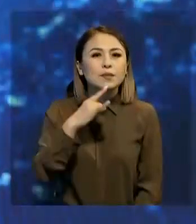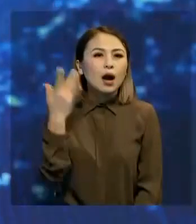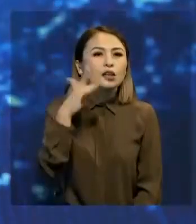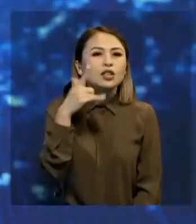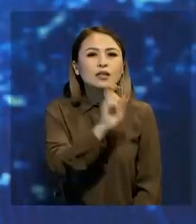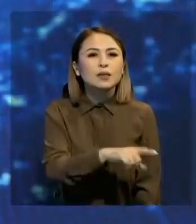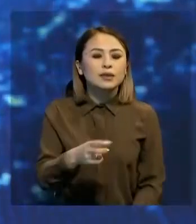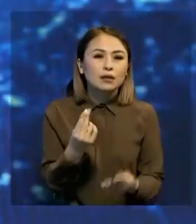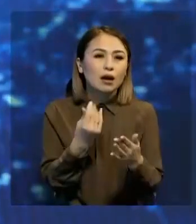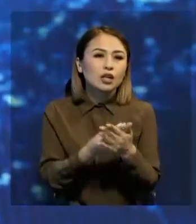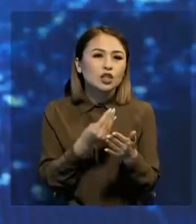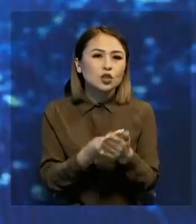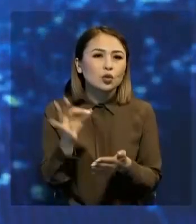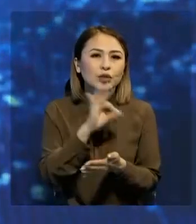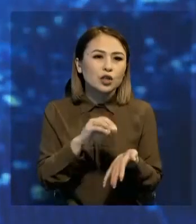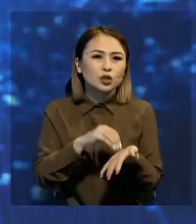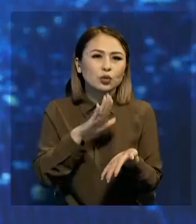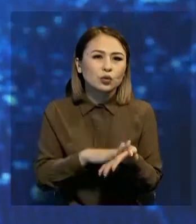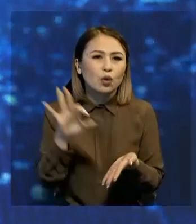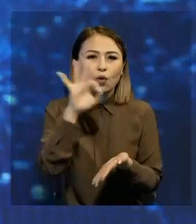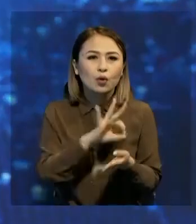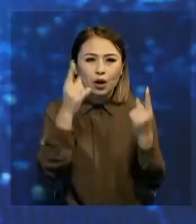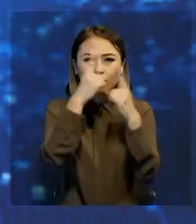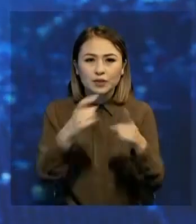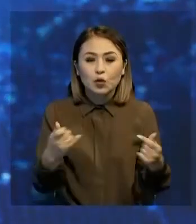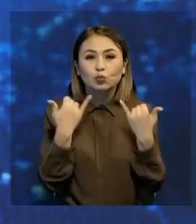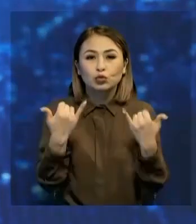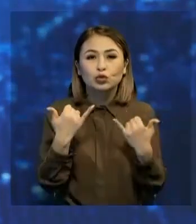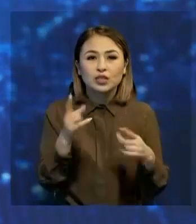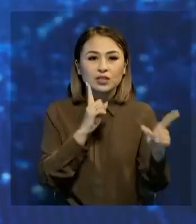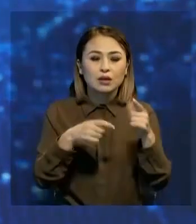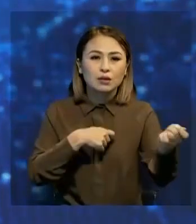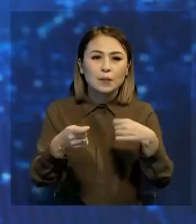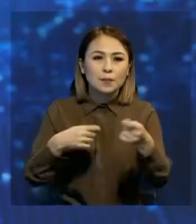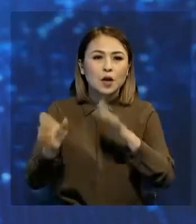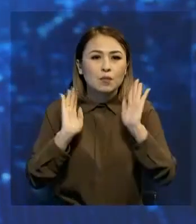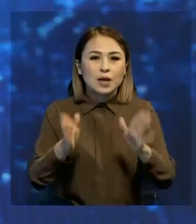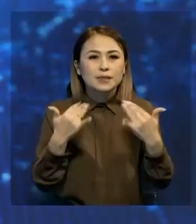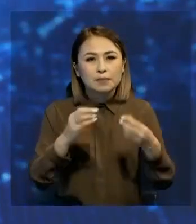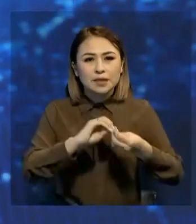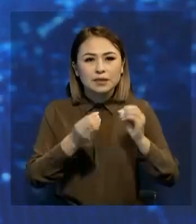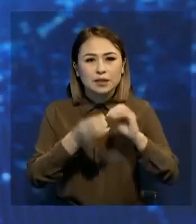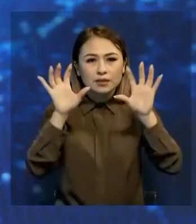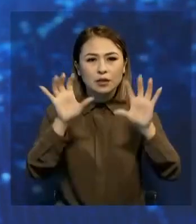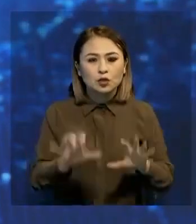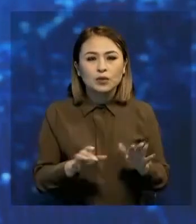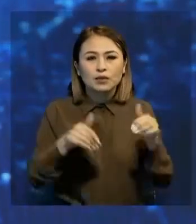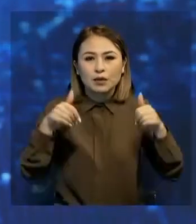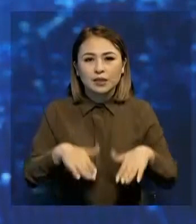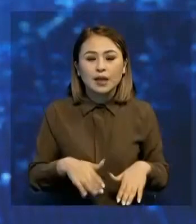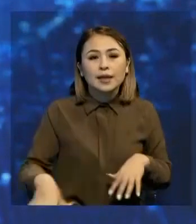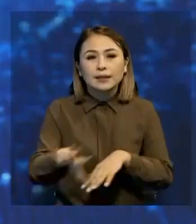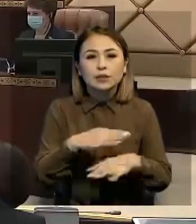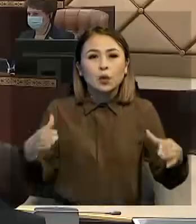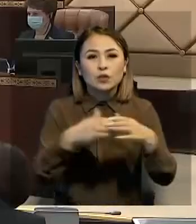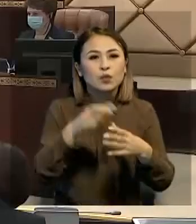Қазақстан мен ақш азаматтардың қаржы шоттары туралы ақпарат алмасады. Бүгін сенаторлар осы мәселені реттейтін заң жобасын